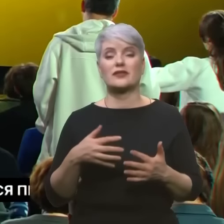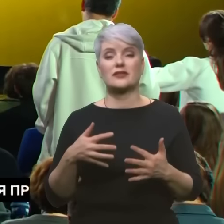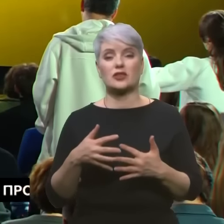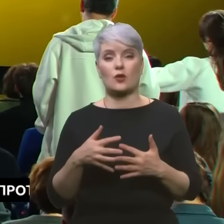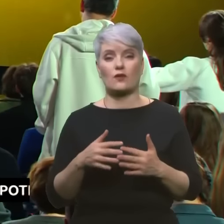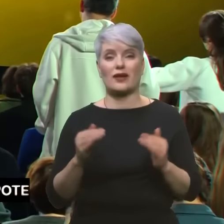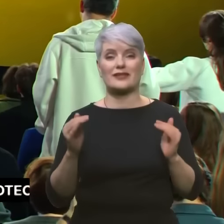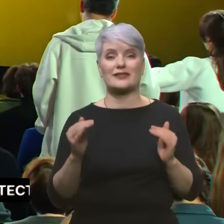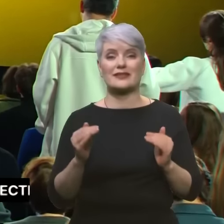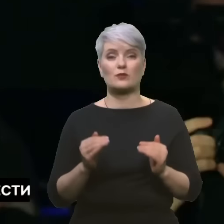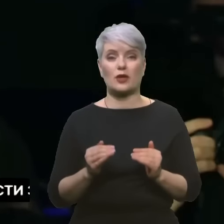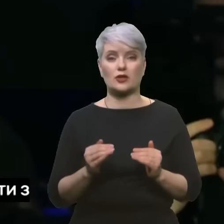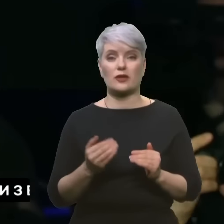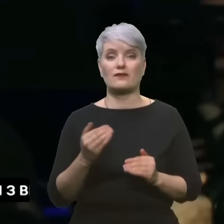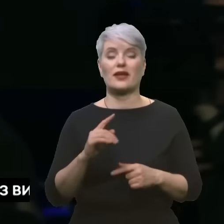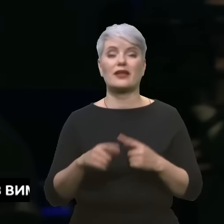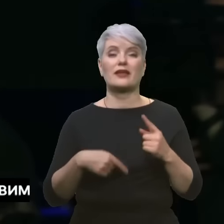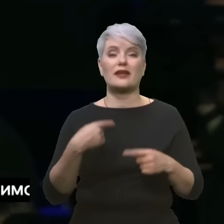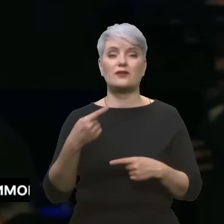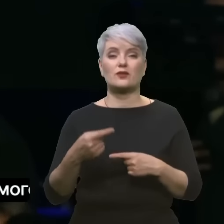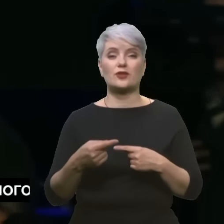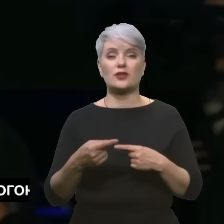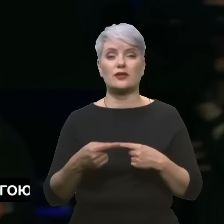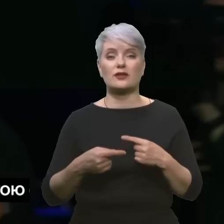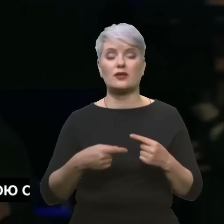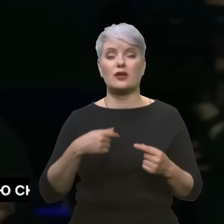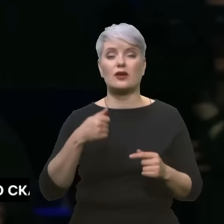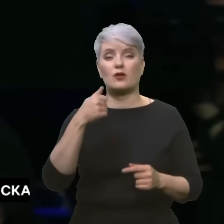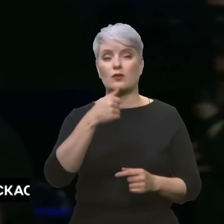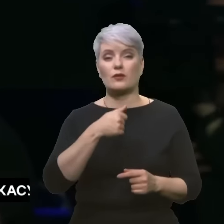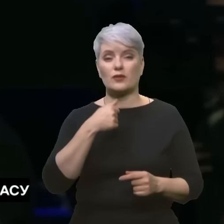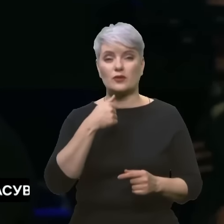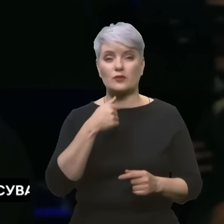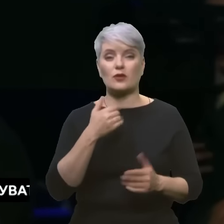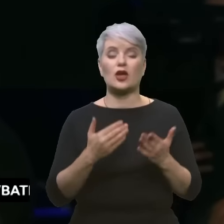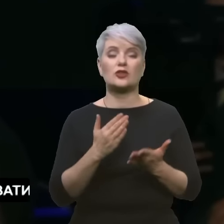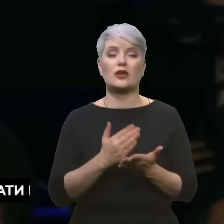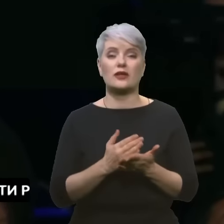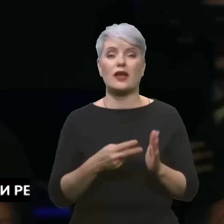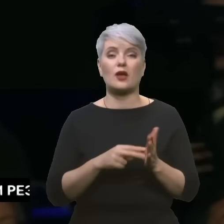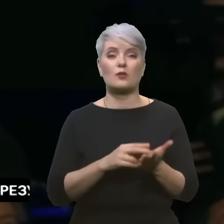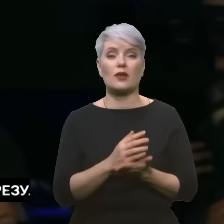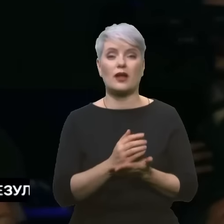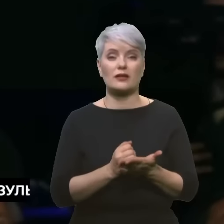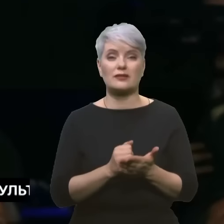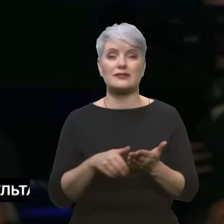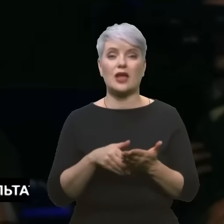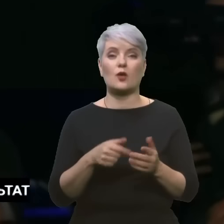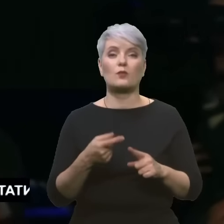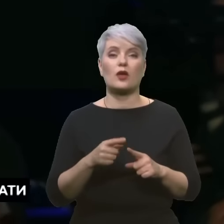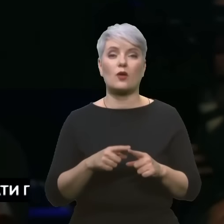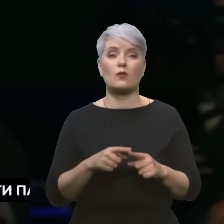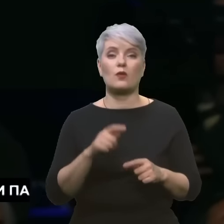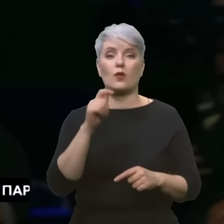її рівень зменшиться суттєво в наступному році, чи є якийсь план «Б»? Тобто, за рахунок чого Україна воюватиме і